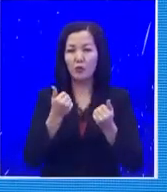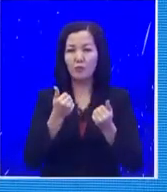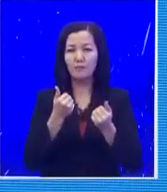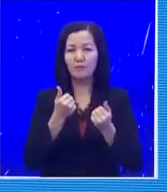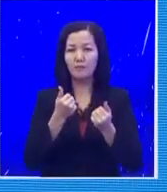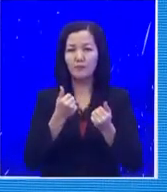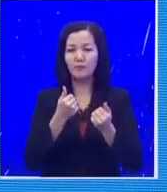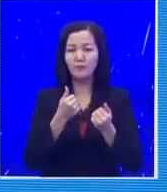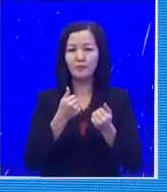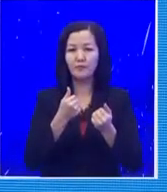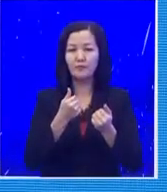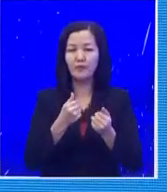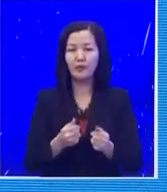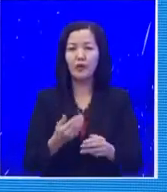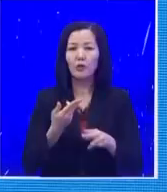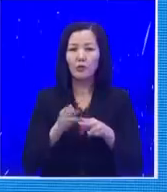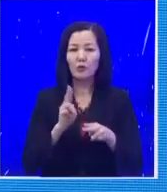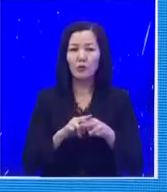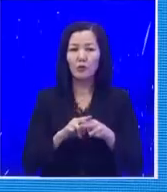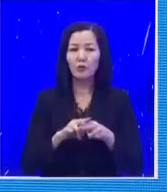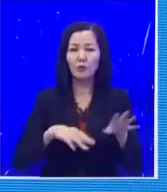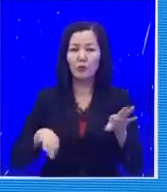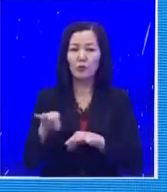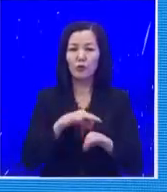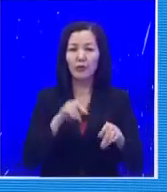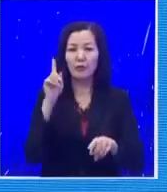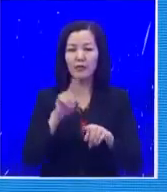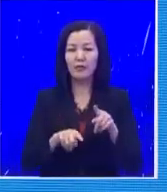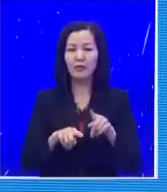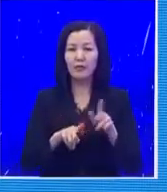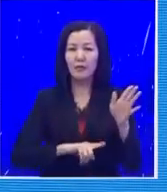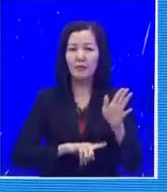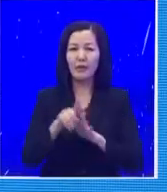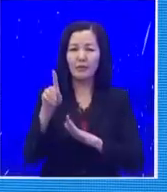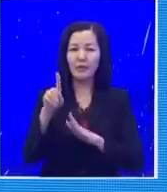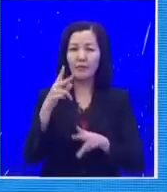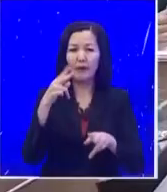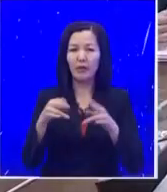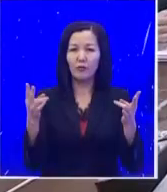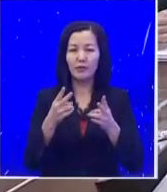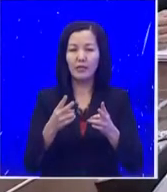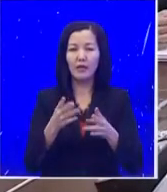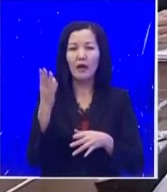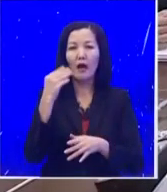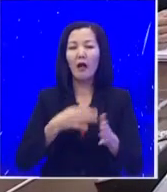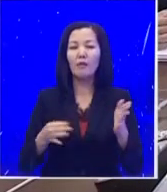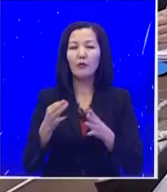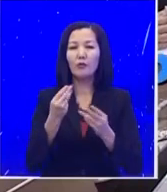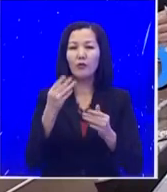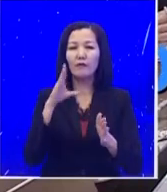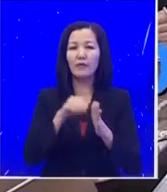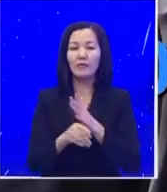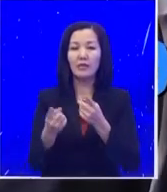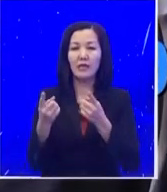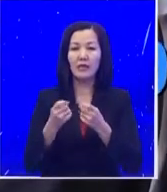ретінде жібереміз, ол дұрыс емес. Сол үшін мына жобаны тез біз салып бітіруіміз керек. Алматы облысы инвестициялық